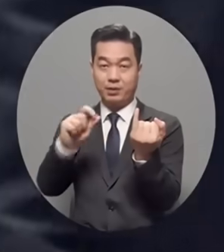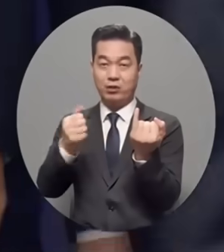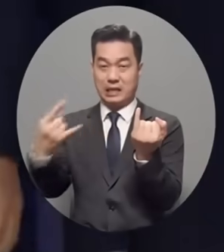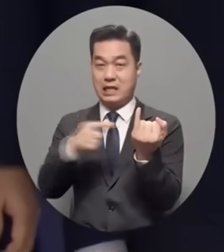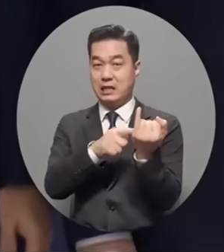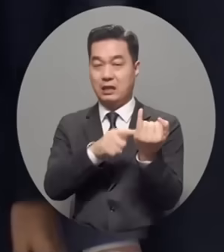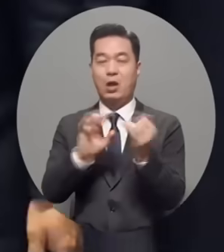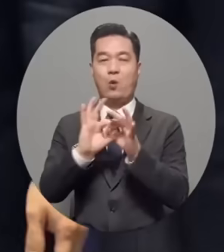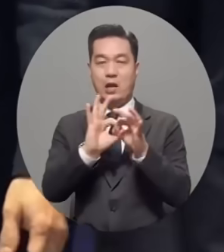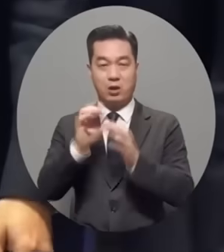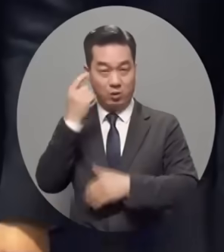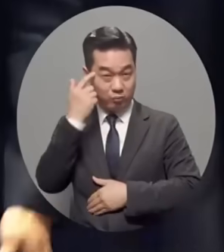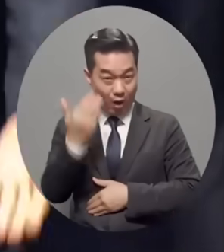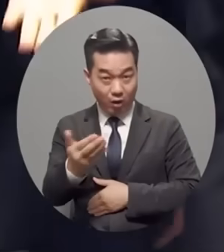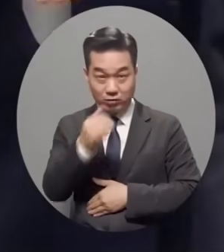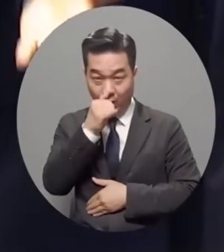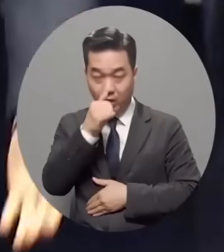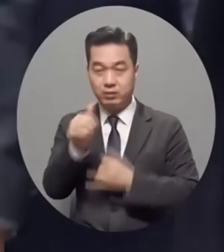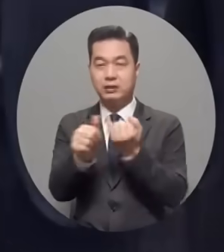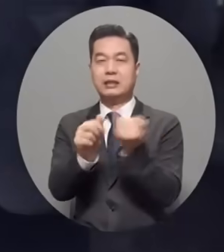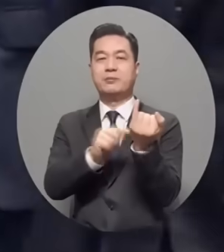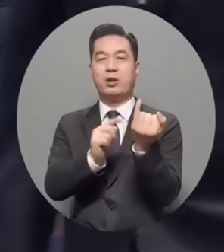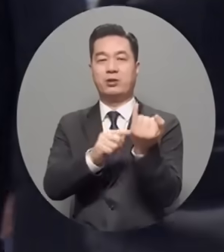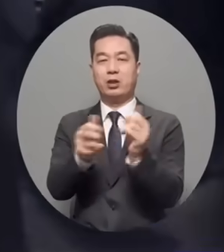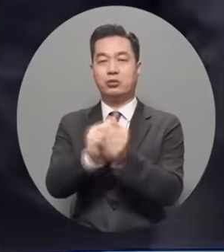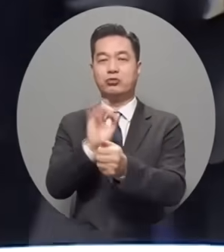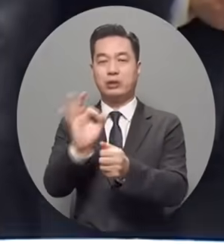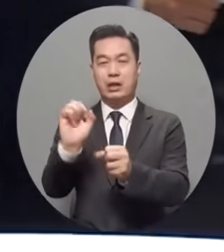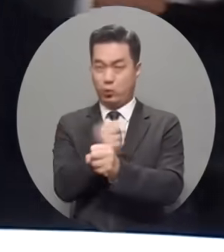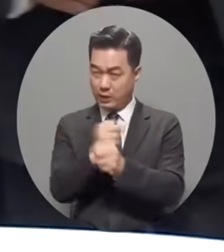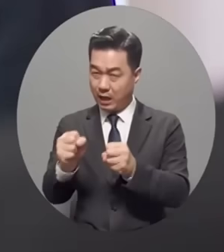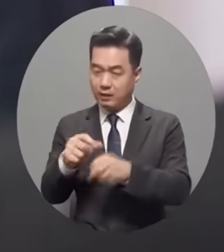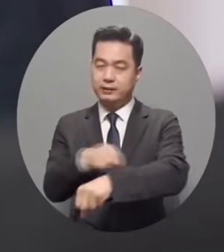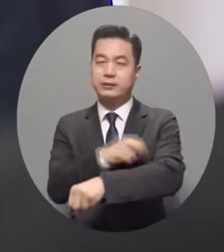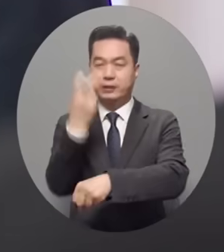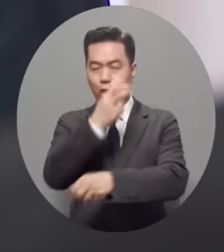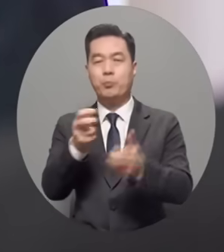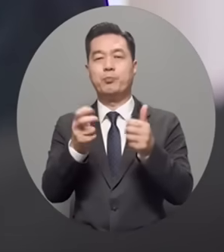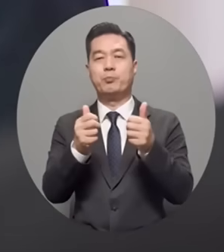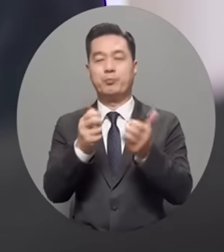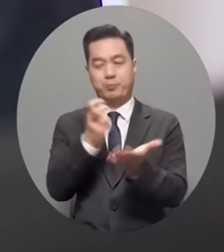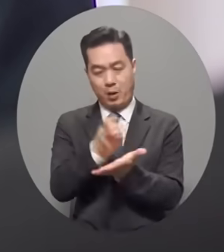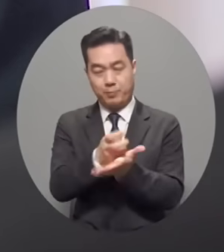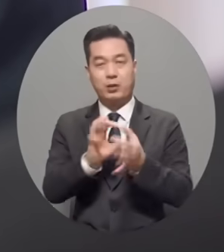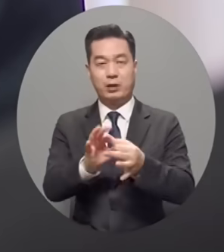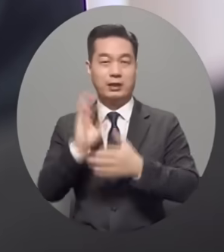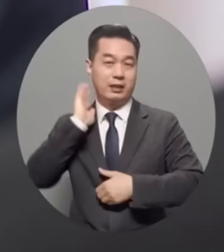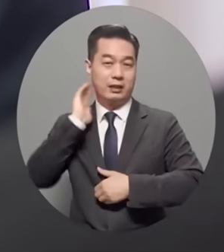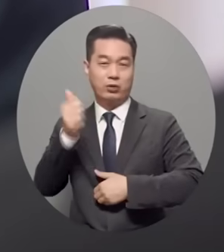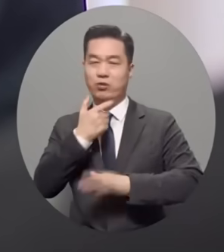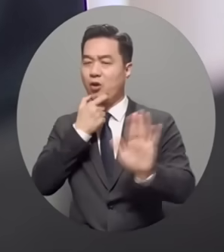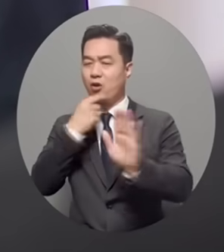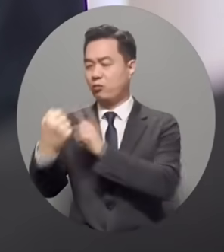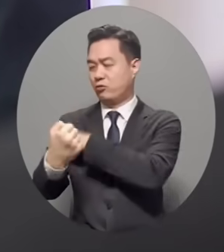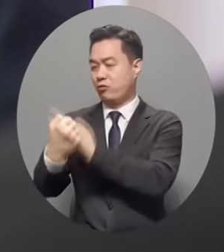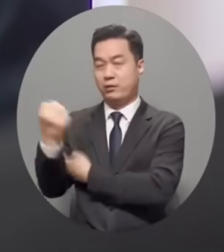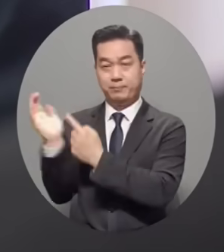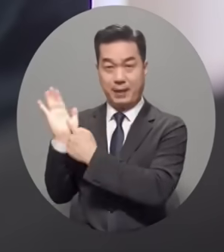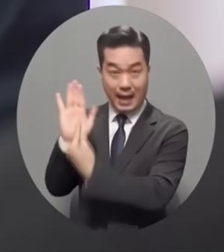물었습니다. 김 여사의 주가 조작 의혹 특검법과 관련해 대통령이 거부권 행사 방침을 밝힌 것에